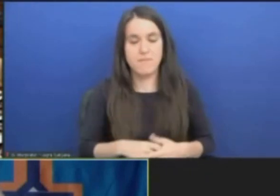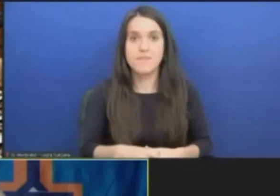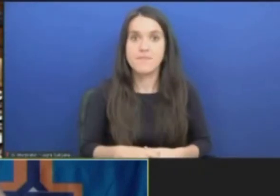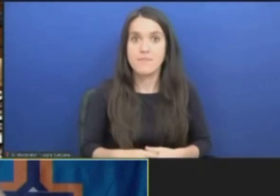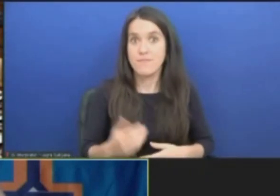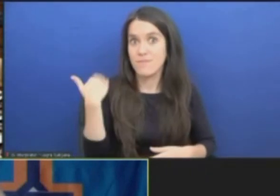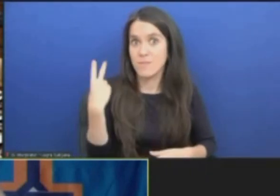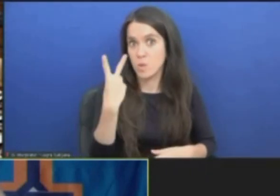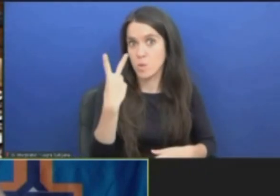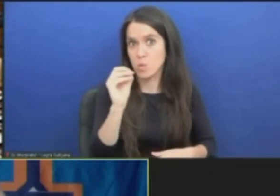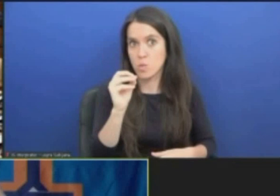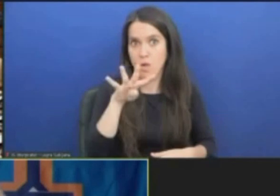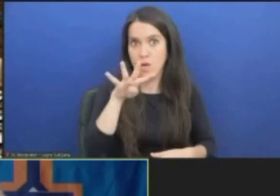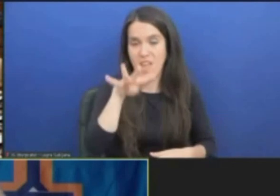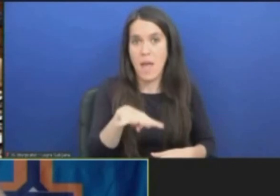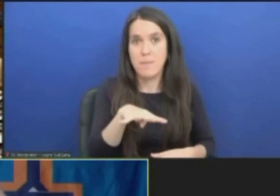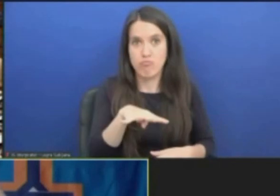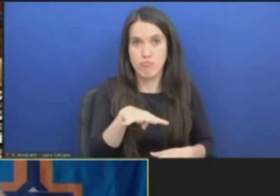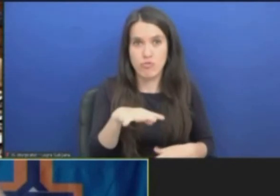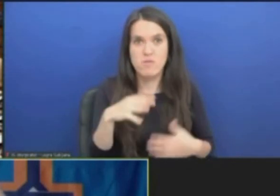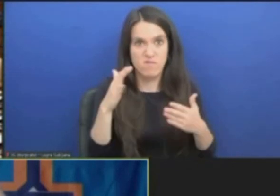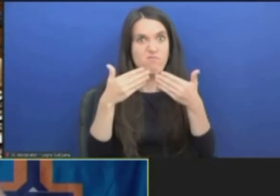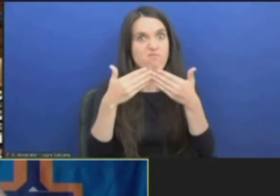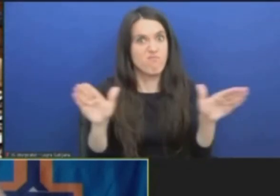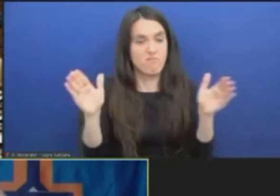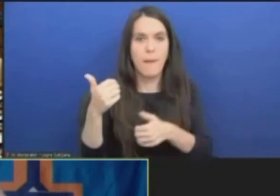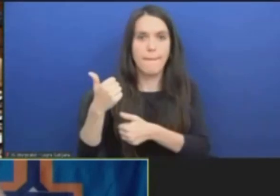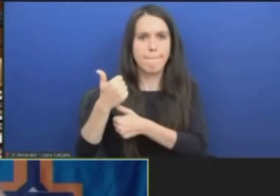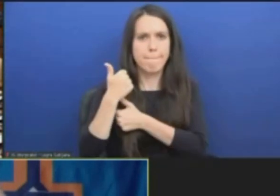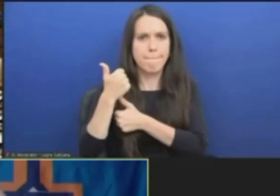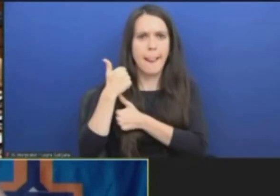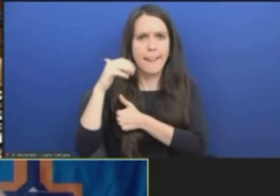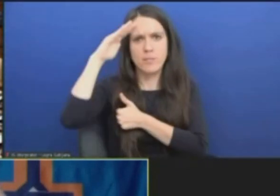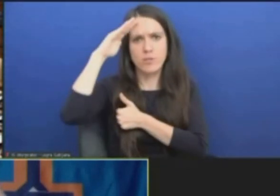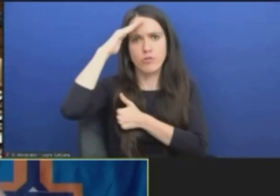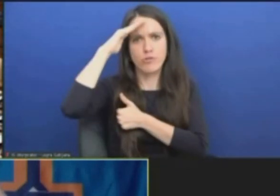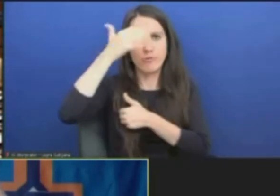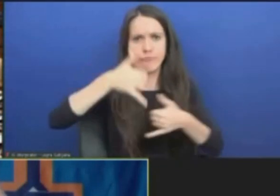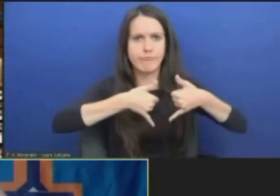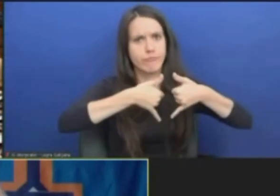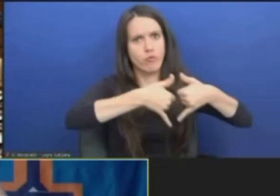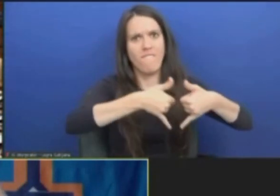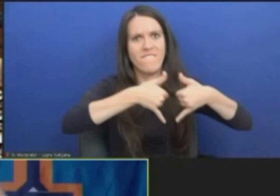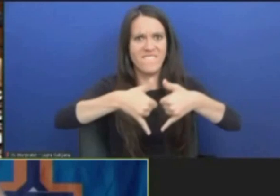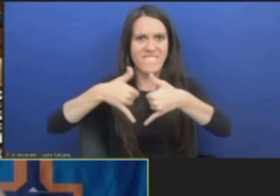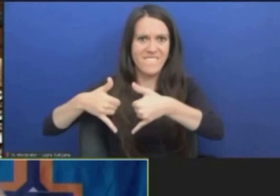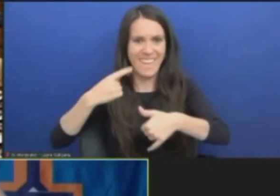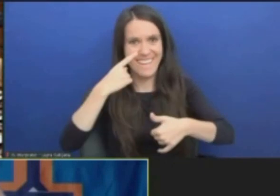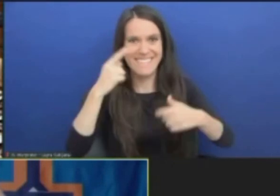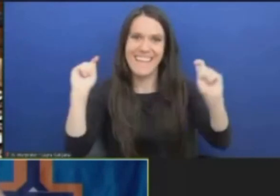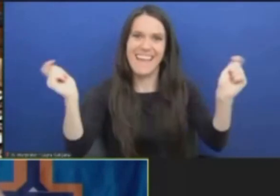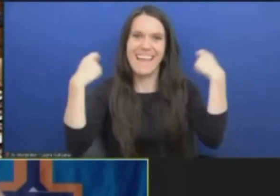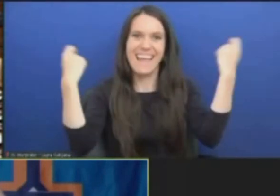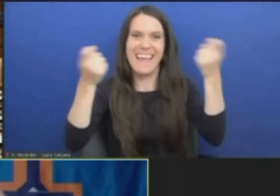вопиющем нарушении прав человека стремление пропагандировать иди азербайджанского населения институциональный расизм против армянского